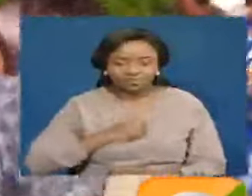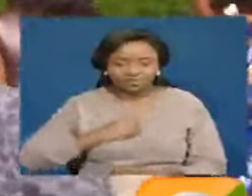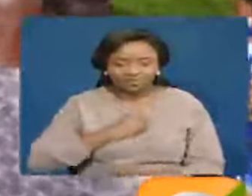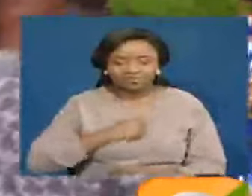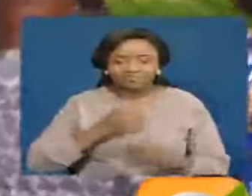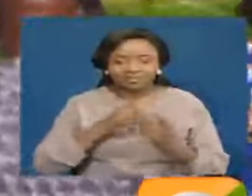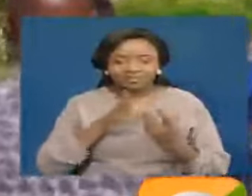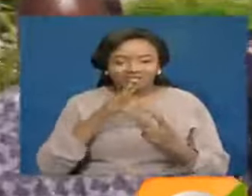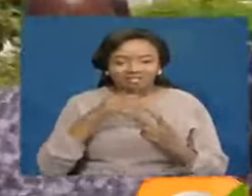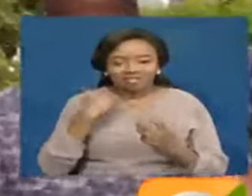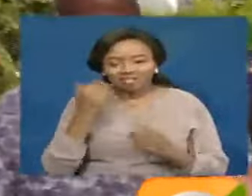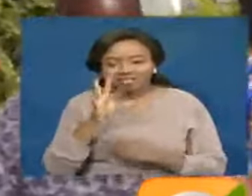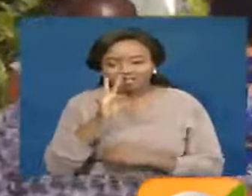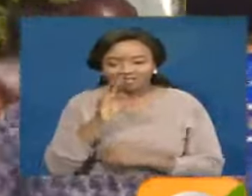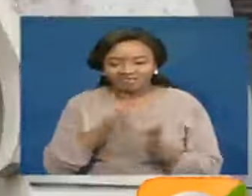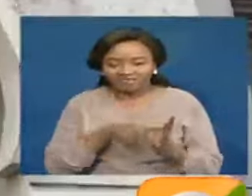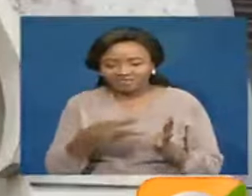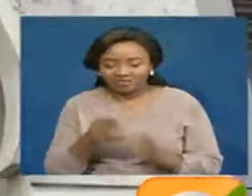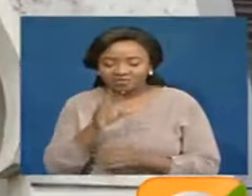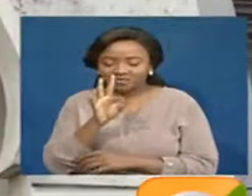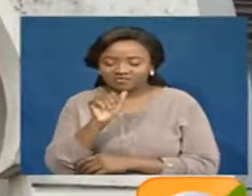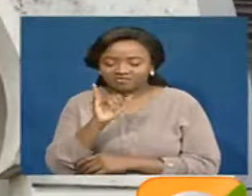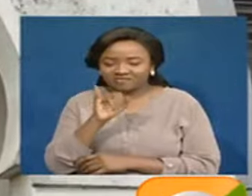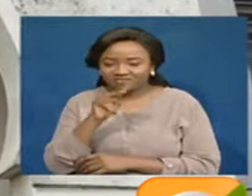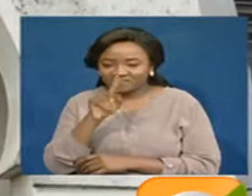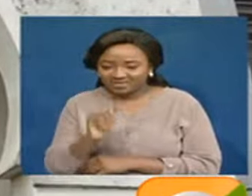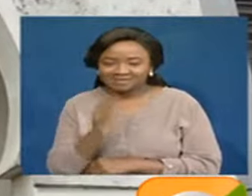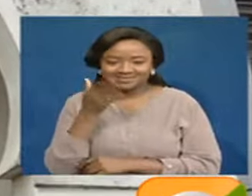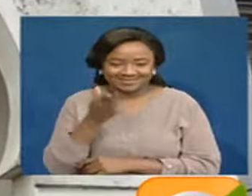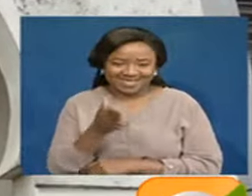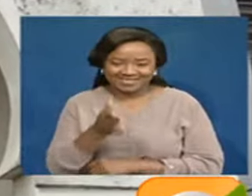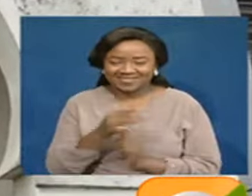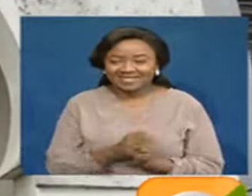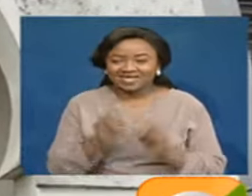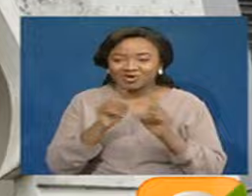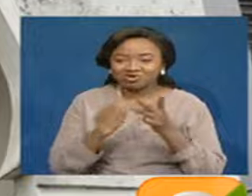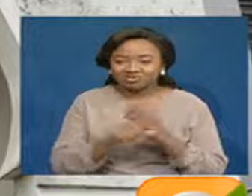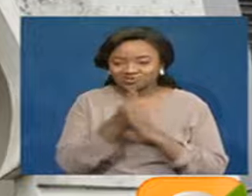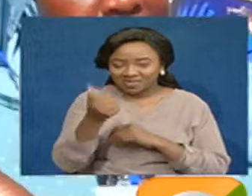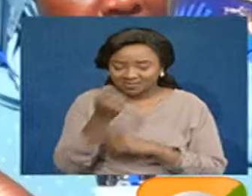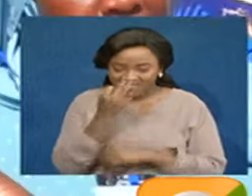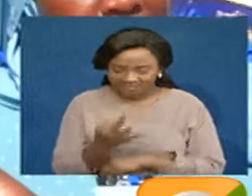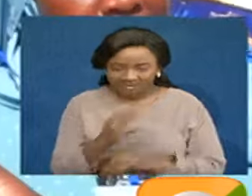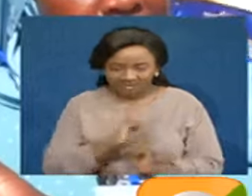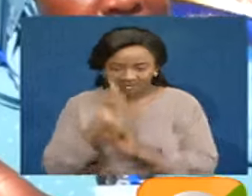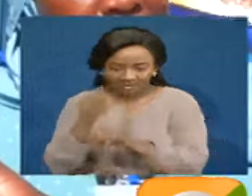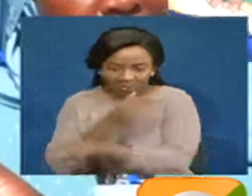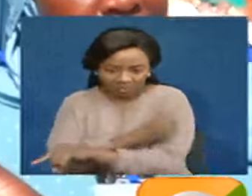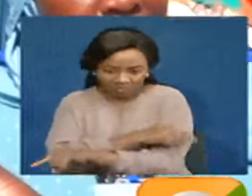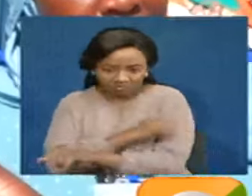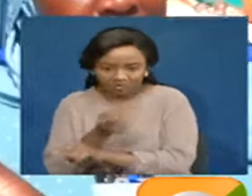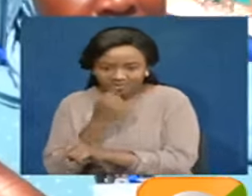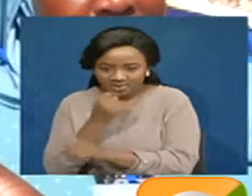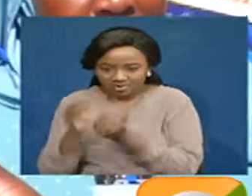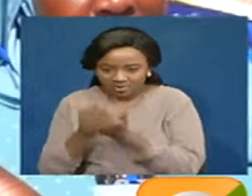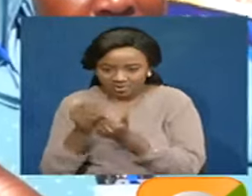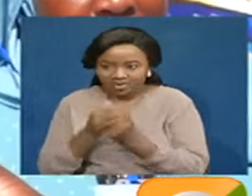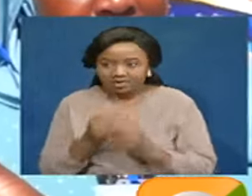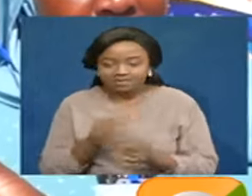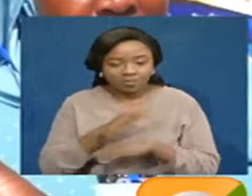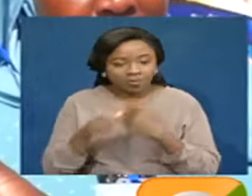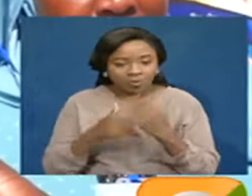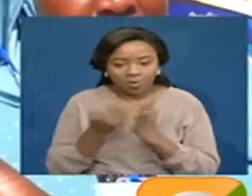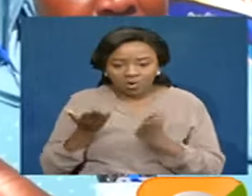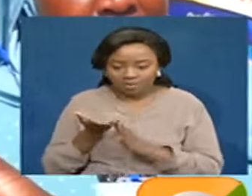Watatu wakitibiwa shuleni huku watano wakifikishwa hospitalini Makadara kwa matibabu. They are now back in school. They have